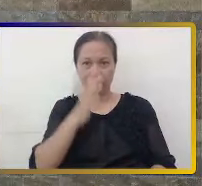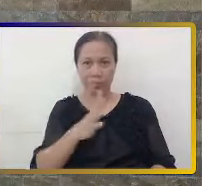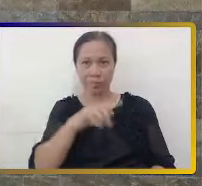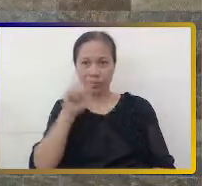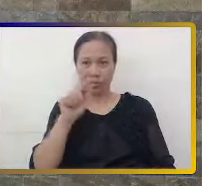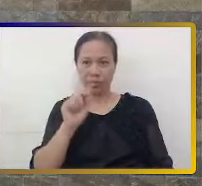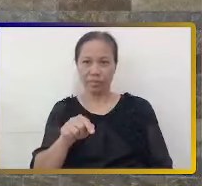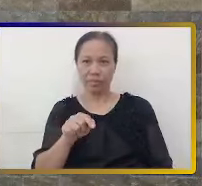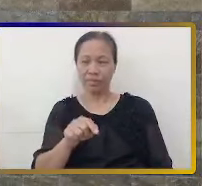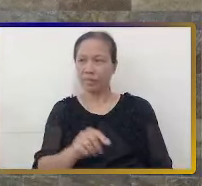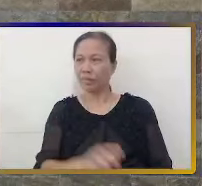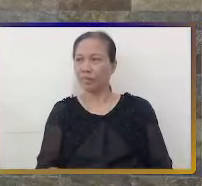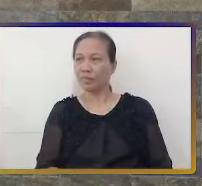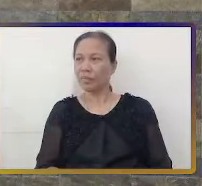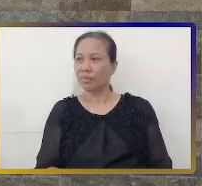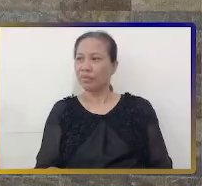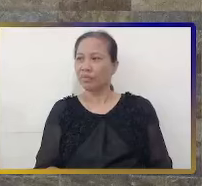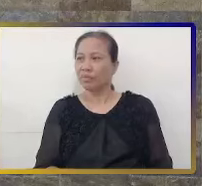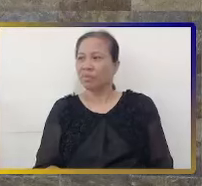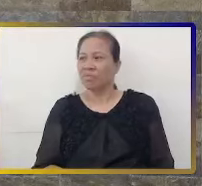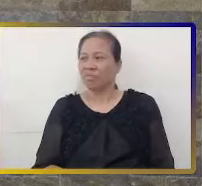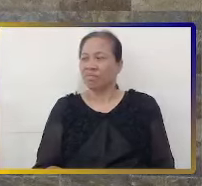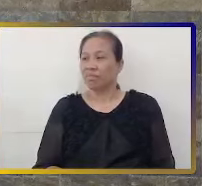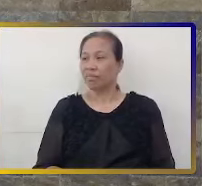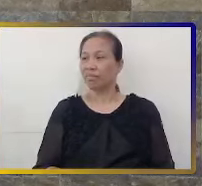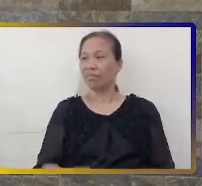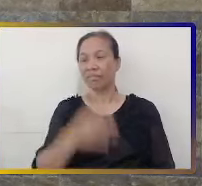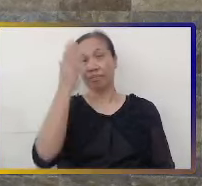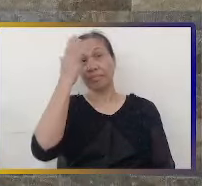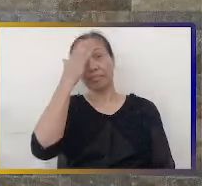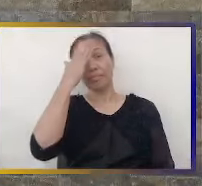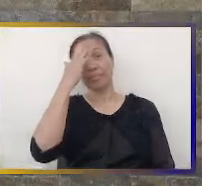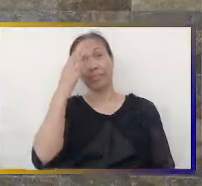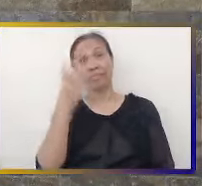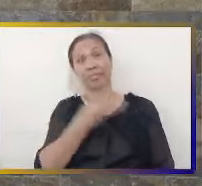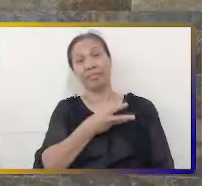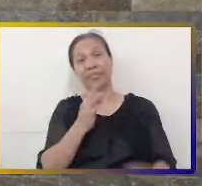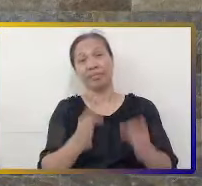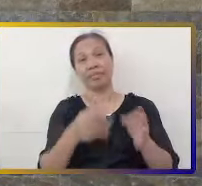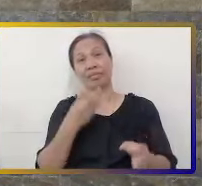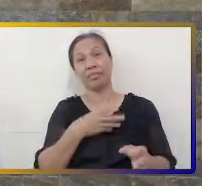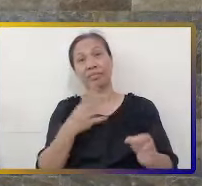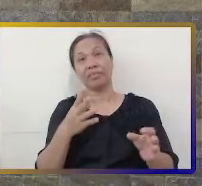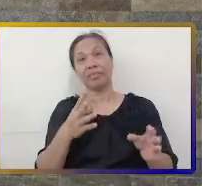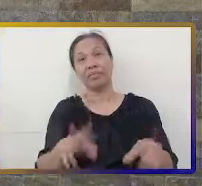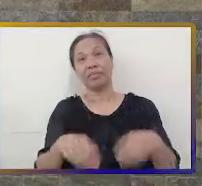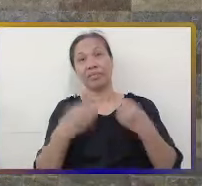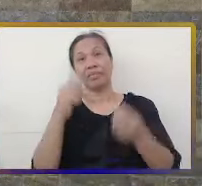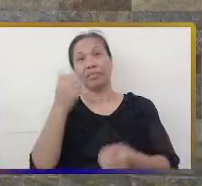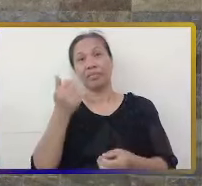Diyos Wala ba akong pagpapala sa Diyos Alam niyo ba agag nagbigay tayo ng tight offering nire-recycle